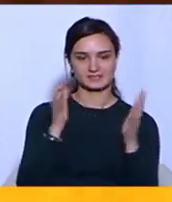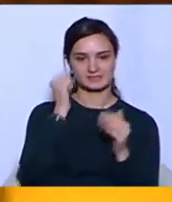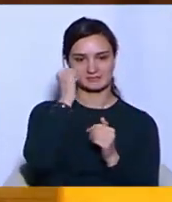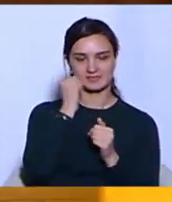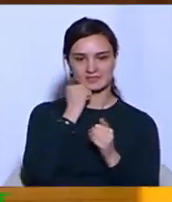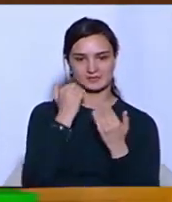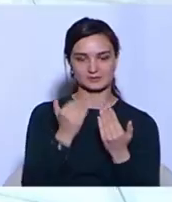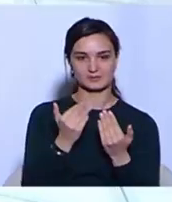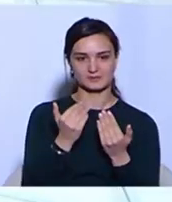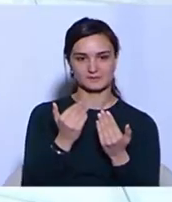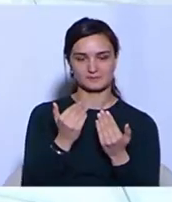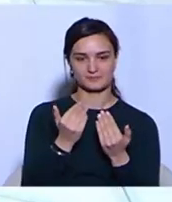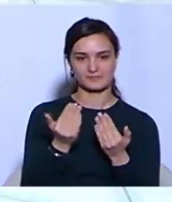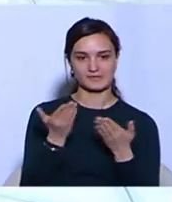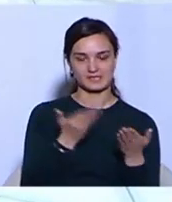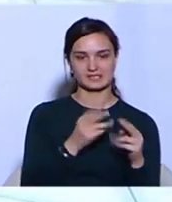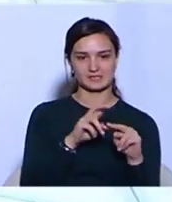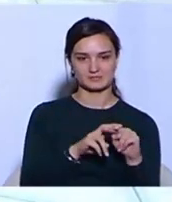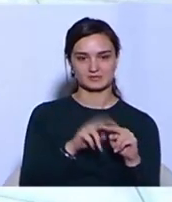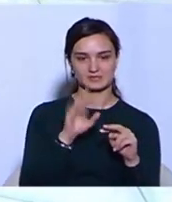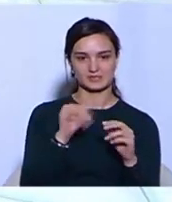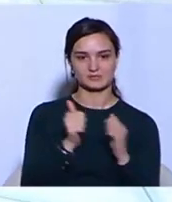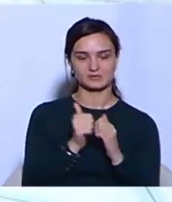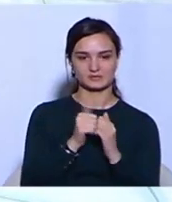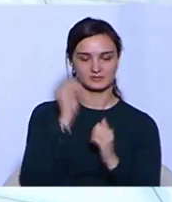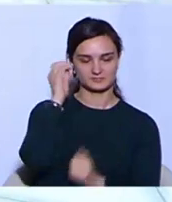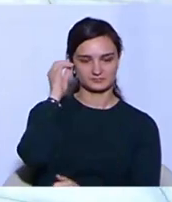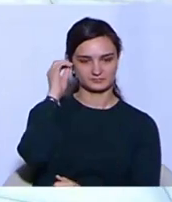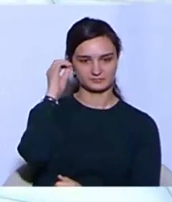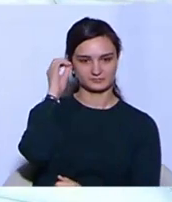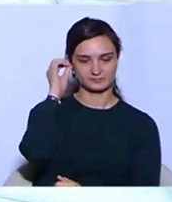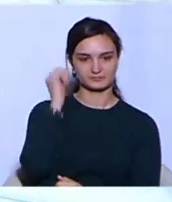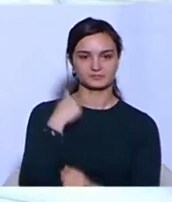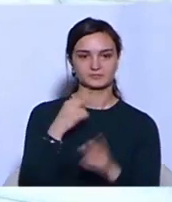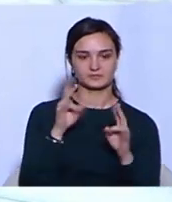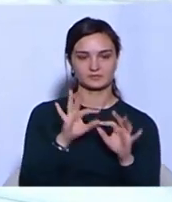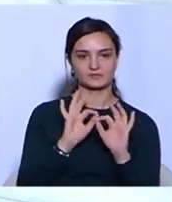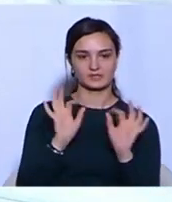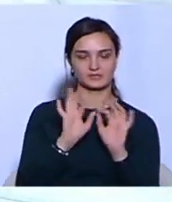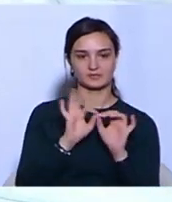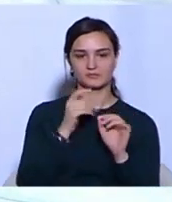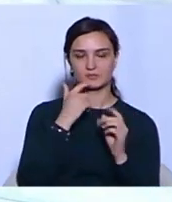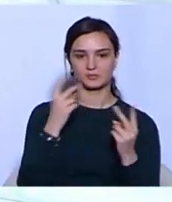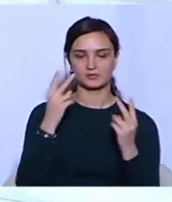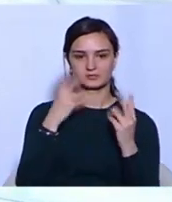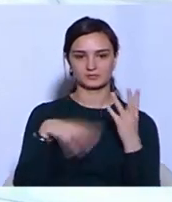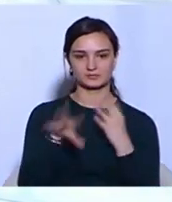მადლობა, ძალიან დიდი მადლობა. დაბრძანდი, სალომეს გვერდით დაბრძანდი. მე ცოტა ხანი აქ დავრჩები და ვიტყვი იმ